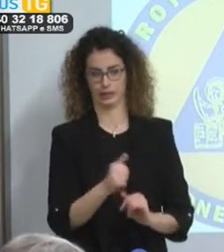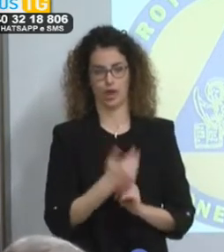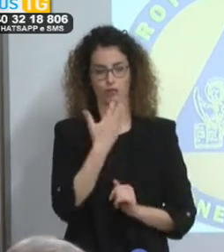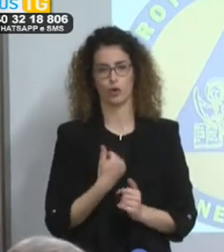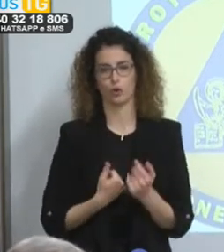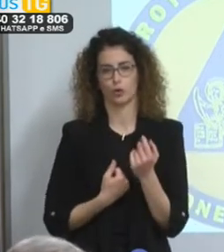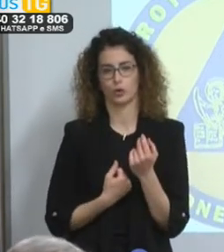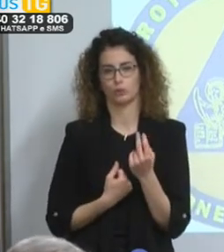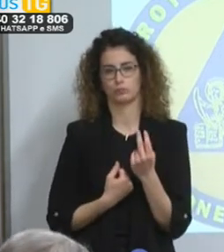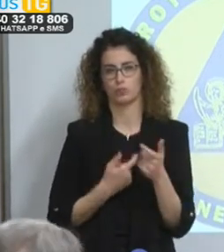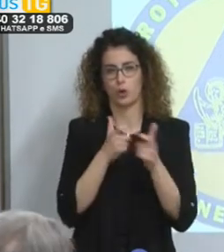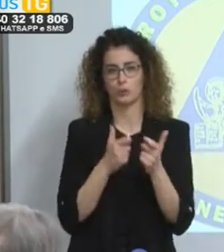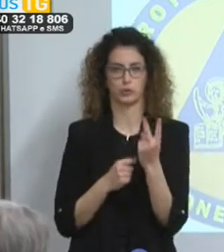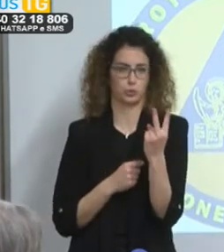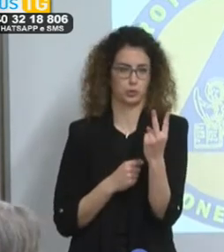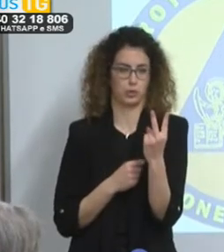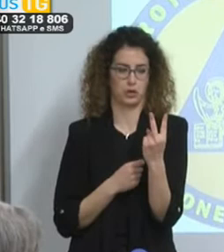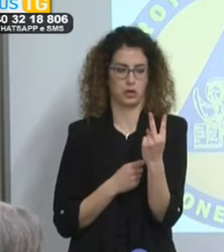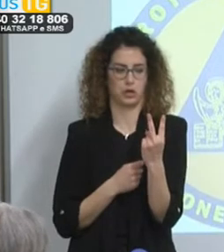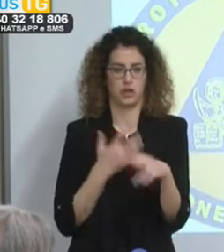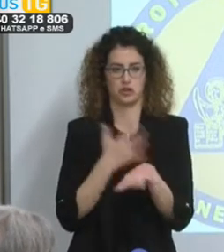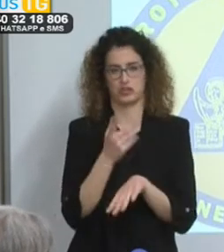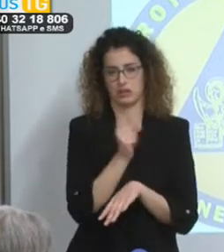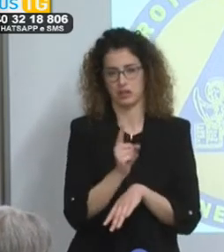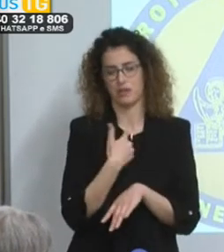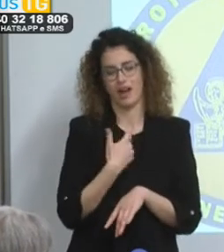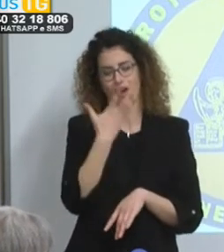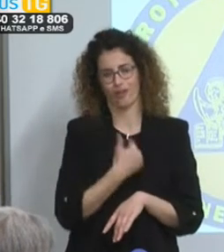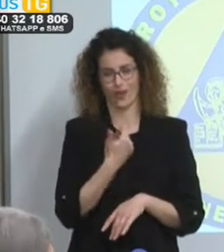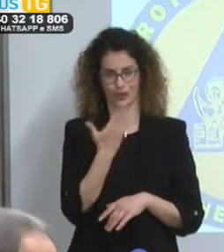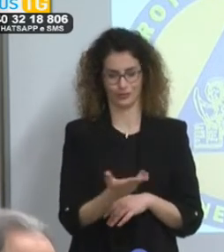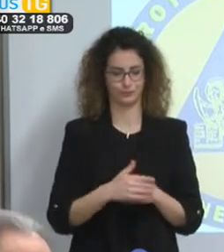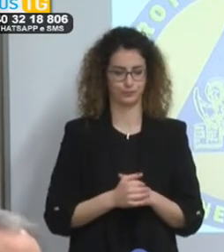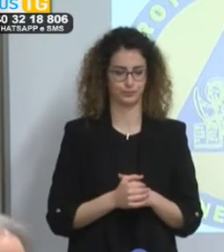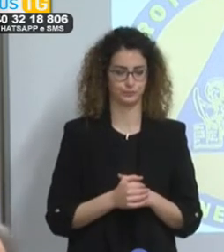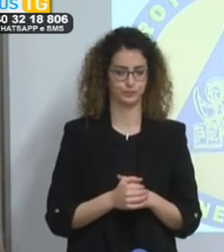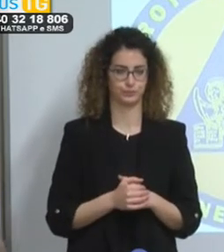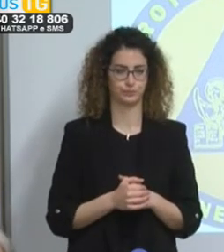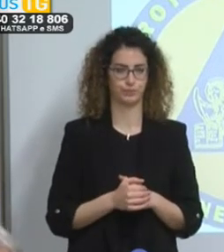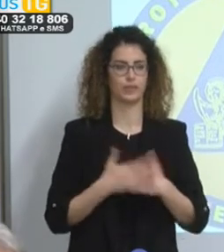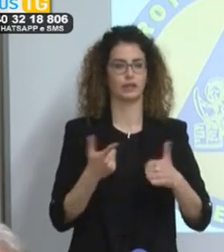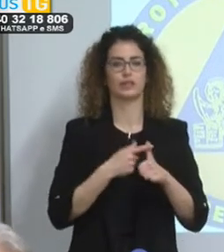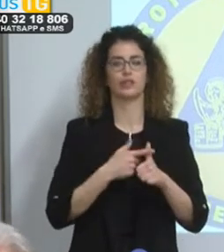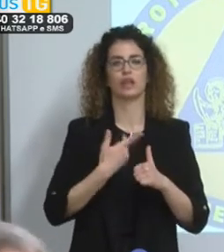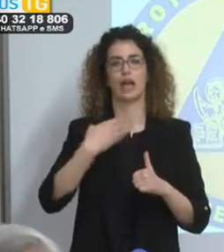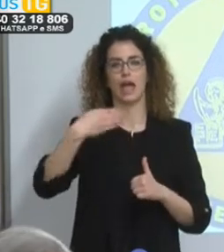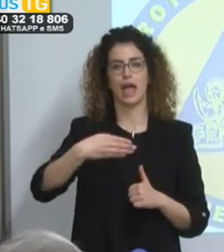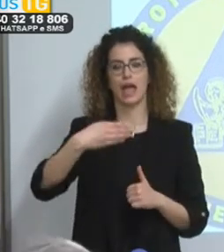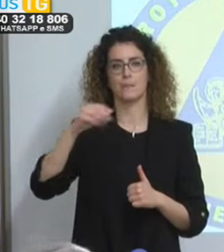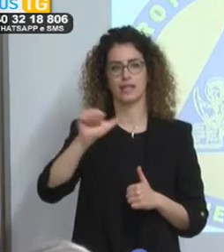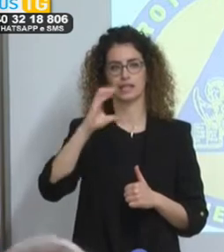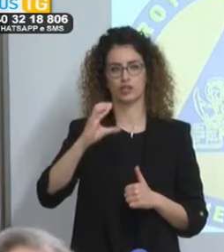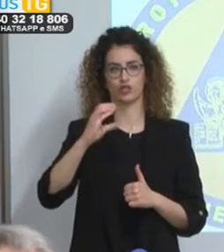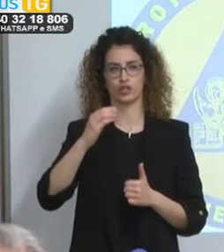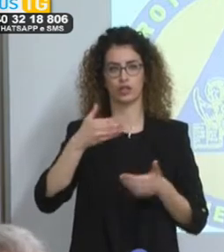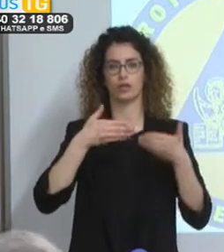perdonate, due piccole comunicazioni che non c'entrano niente con la sanità, ma ci tenevo. Intanto MSC conferma le